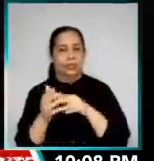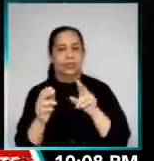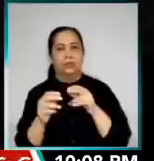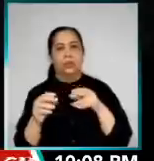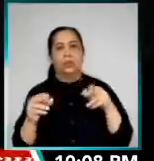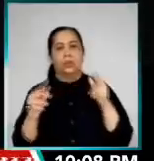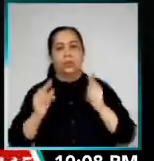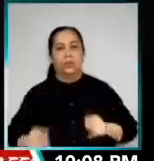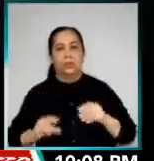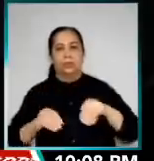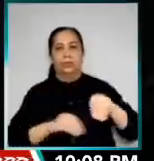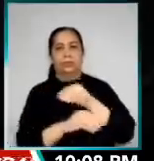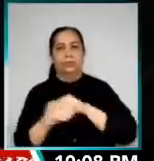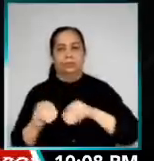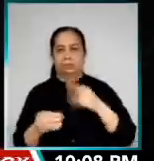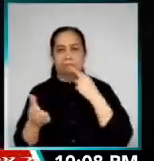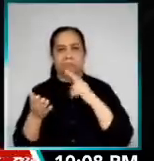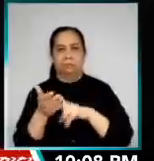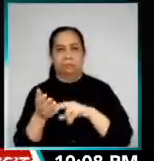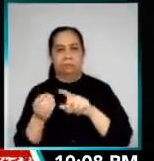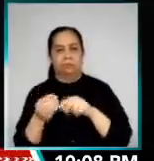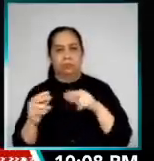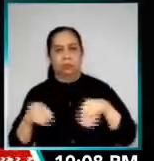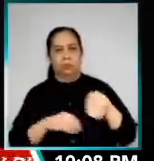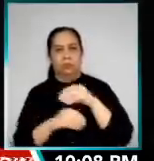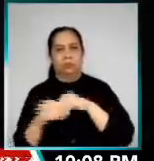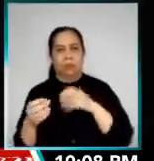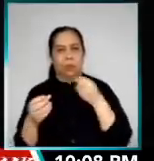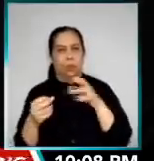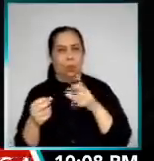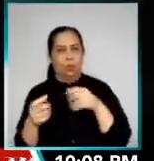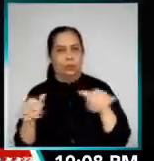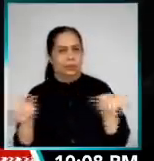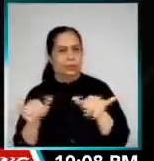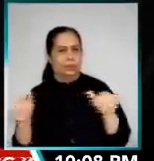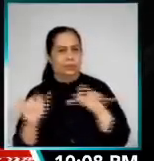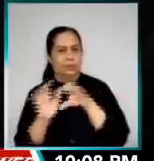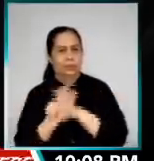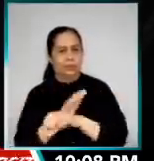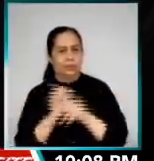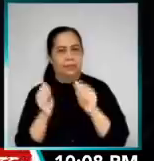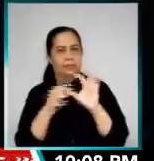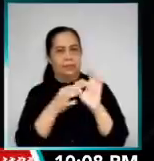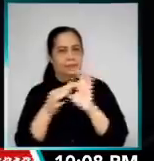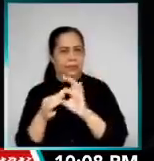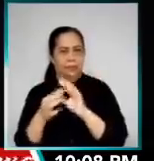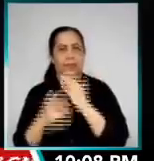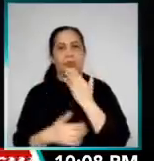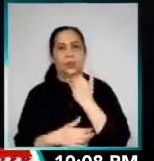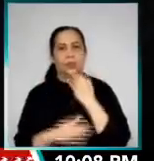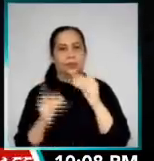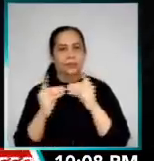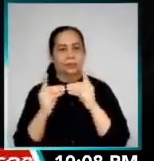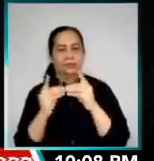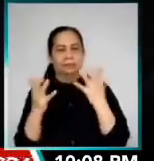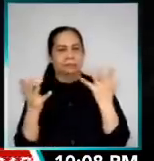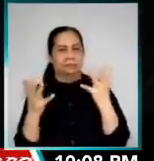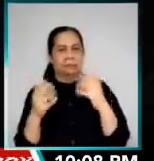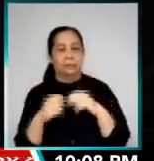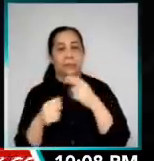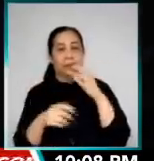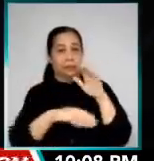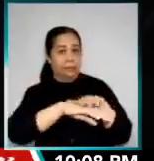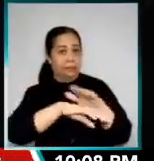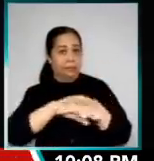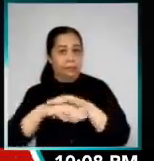pang naire-report na kaso ng human trafficking o kahintulad na krimen na may kaugnayan sa sugar dating. Payo nila sa mga tao, lalo na ang